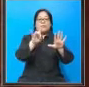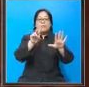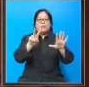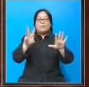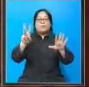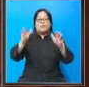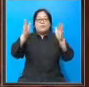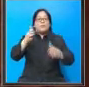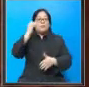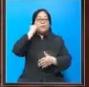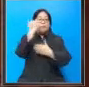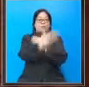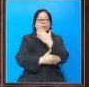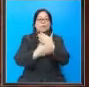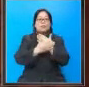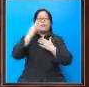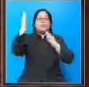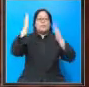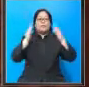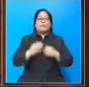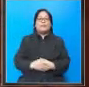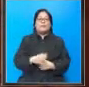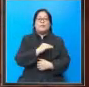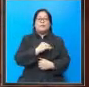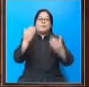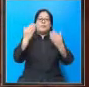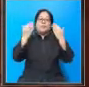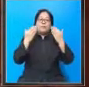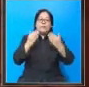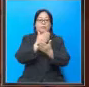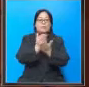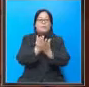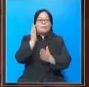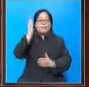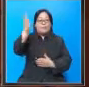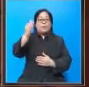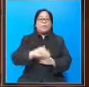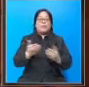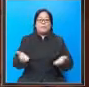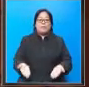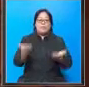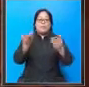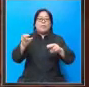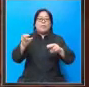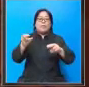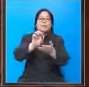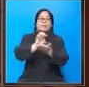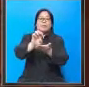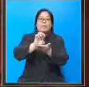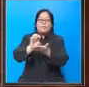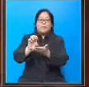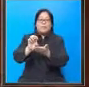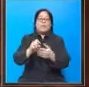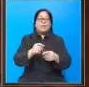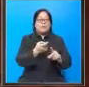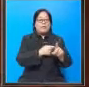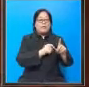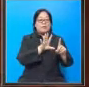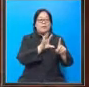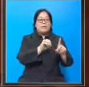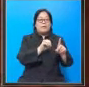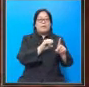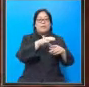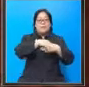5826 warga emas disuruh negara dan alhamdulillah pada bajakan datang di mana dinaikkan elaun mereka daripada